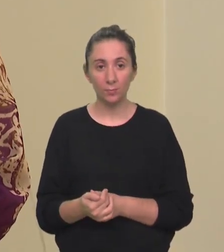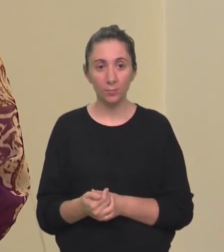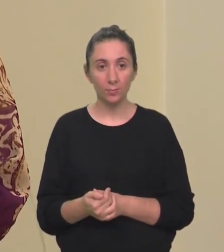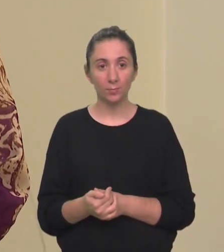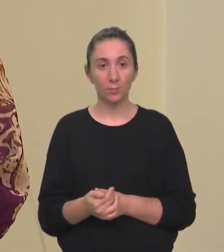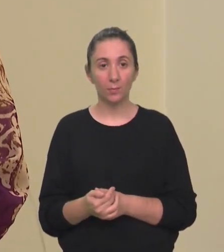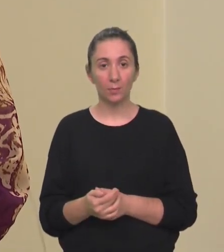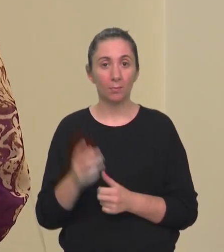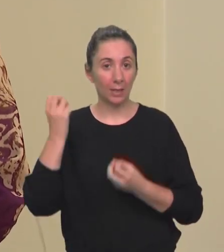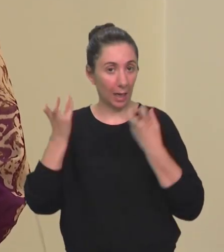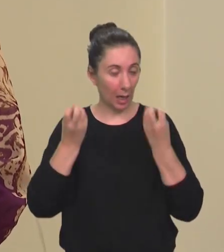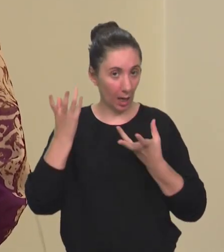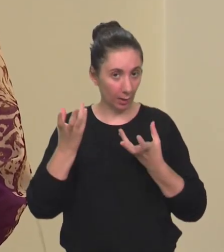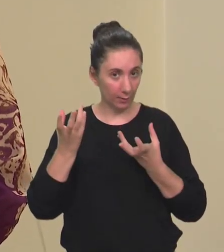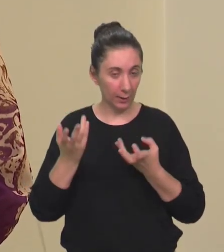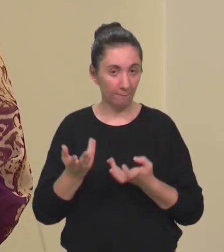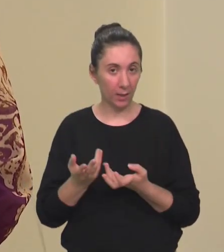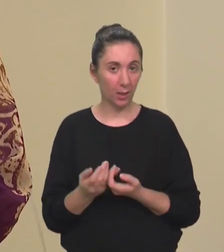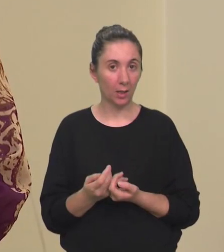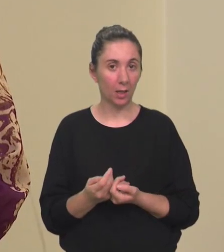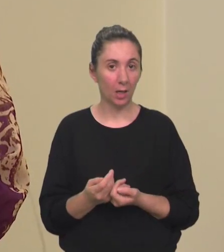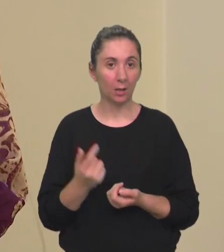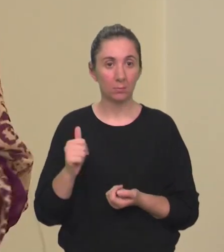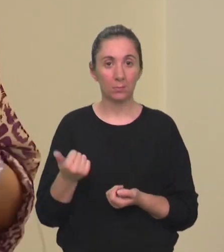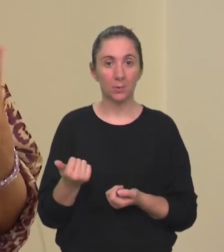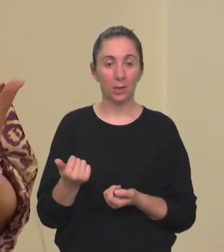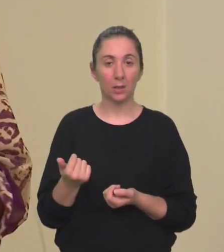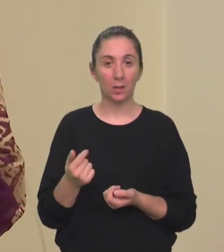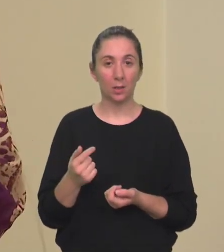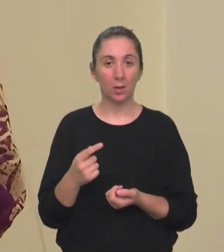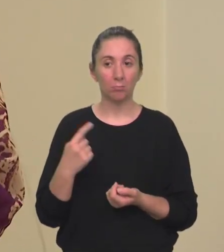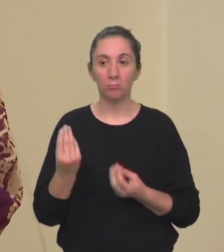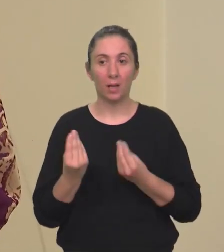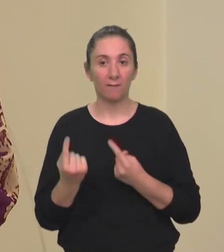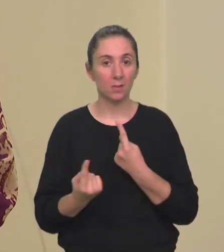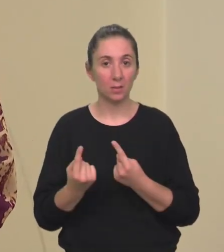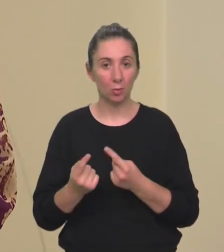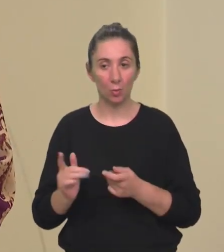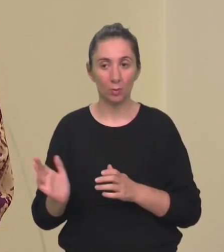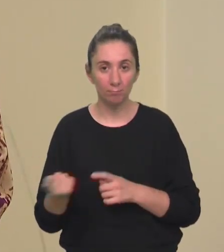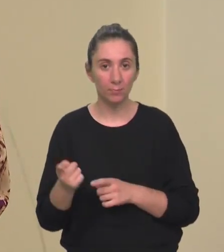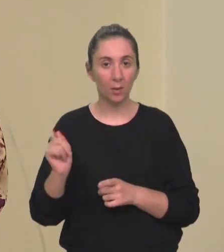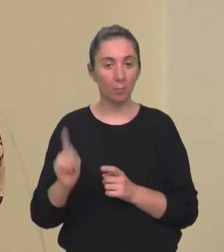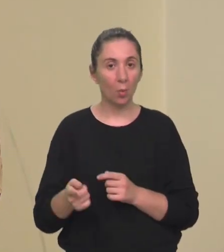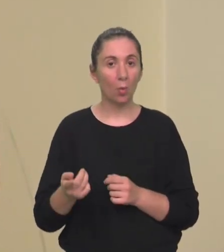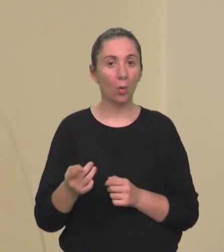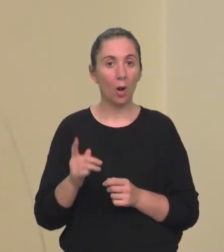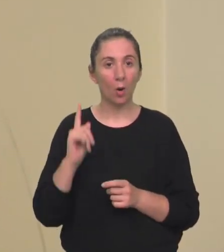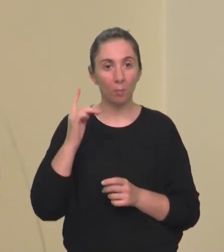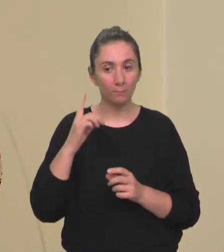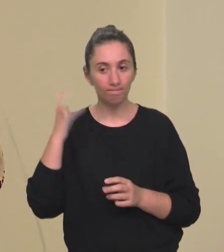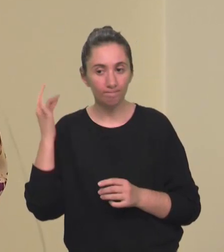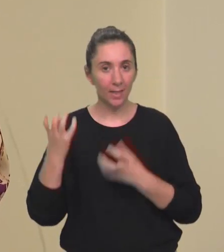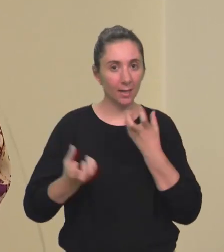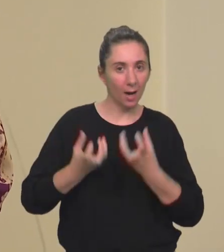pa usudim se reći kreativne, jer ih naprosto objektivna okolnosti natiraju na to da budu zaista dovitljivi